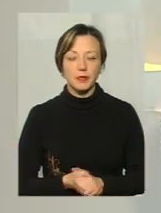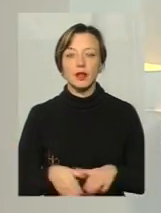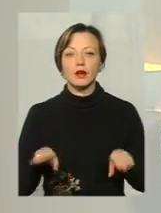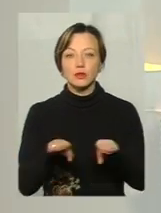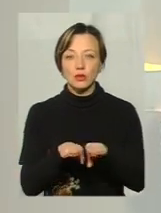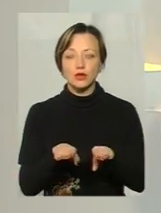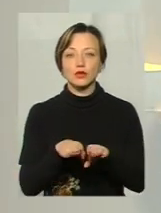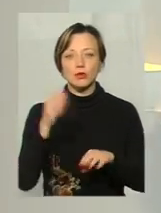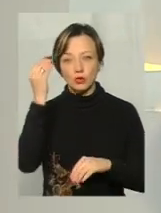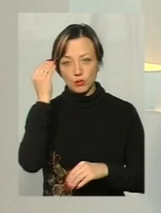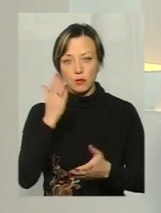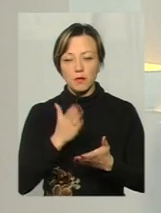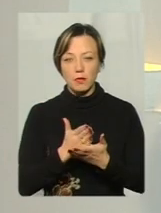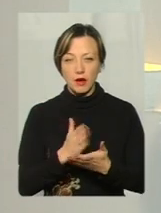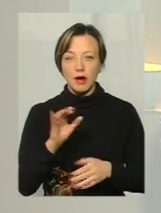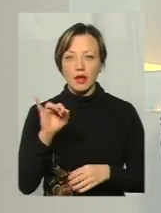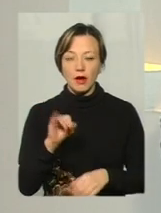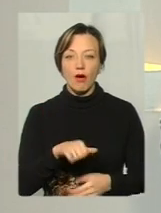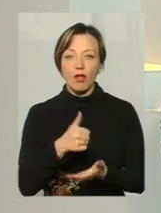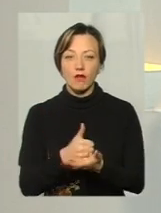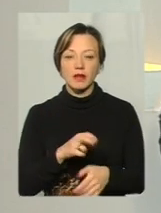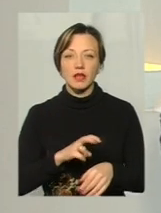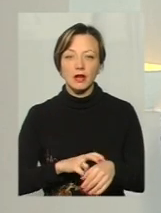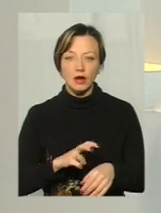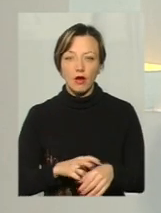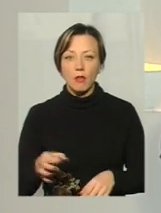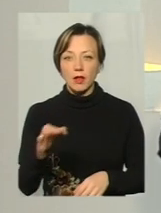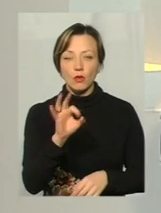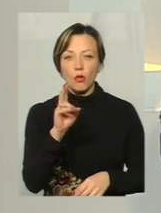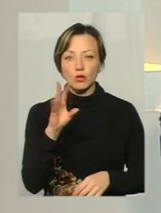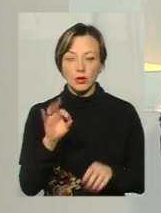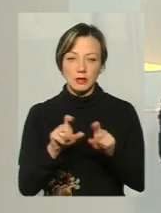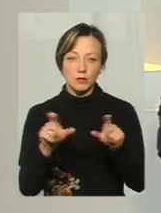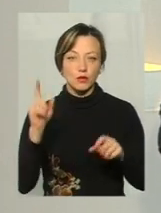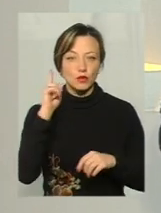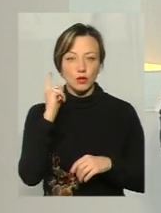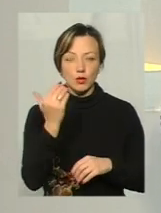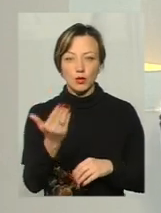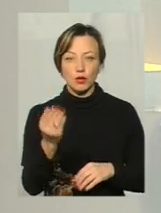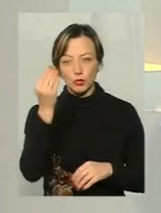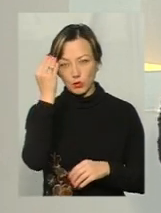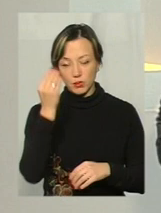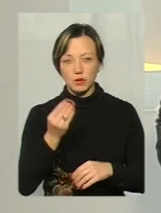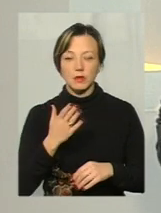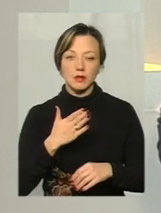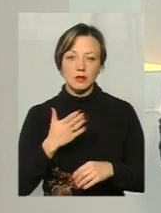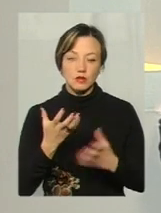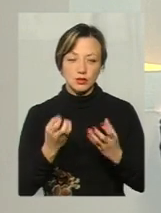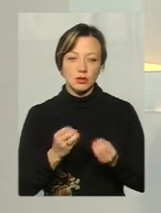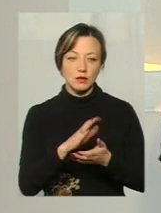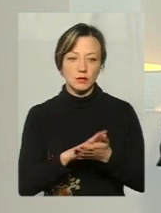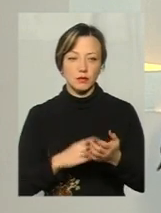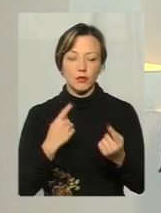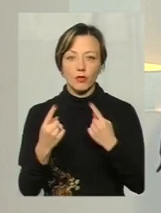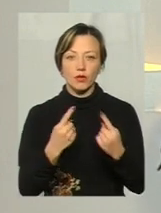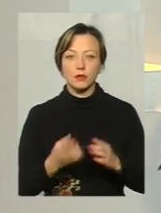В'ячеслав Мороз, головний лікар Хмельницької обласної онкодиспансеру. Давайте почуємо його думку, і в нас буде декілька хвилин